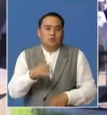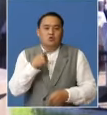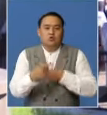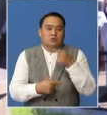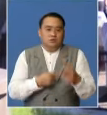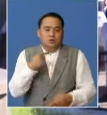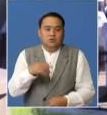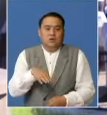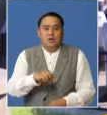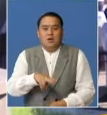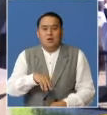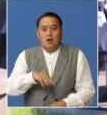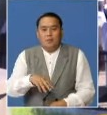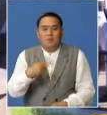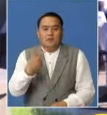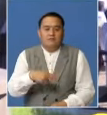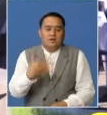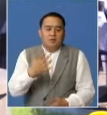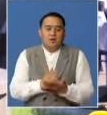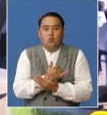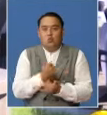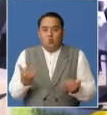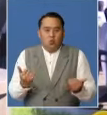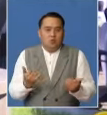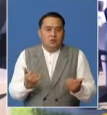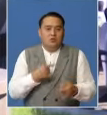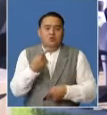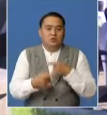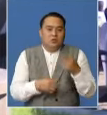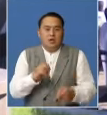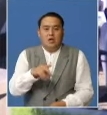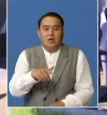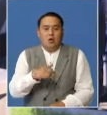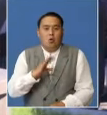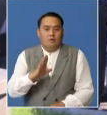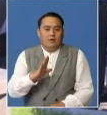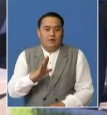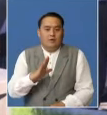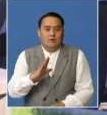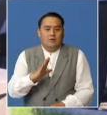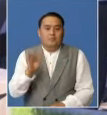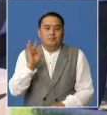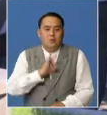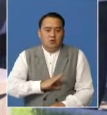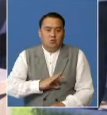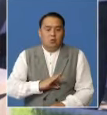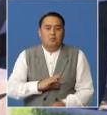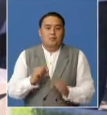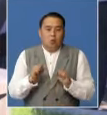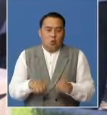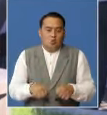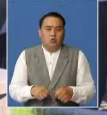через Telegram-бот можете получить 25 видов услуг, а через портал электронного правительства одноразовым паролем вы можете получить